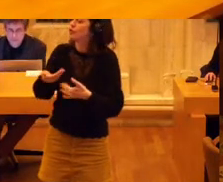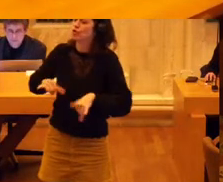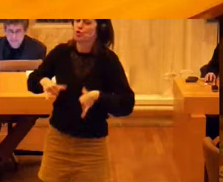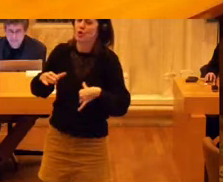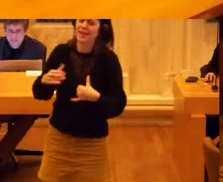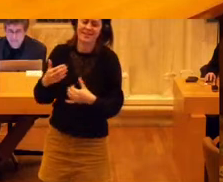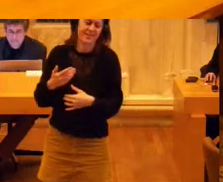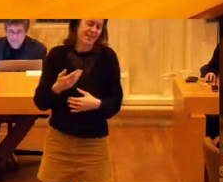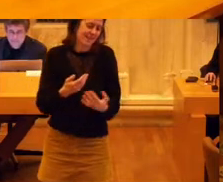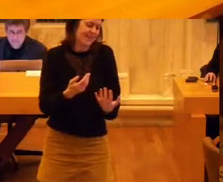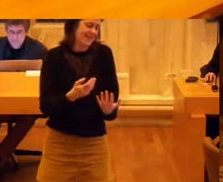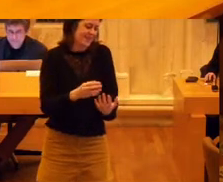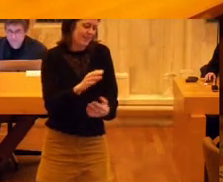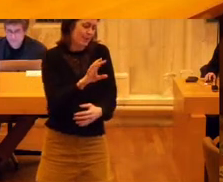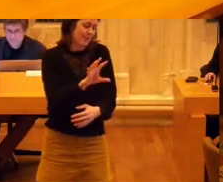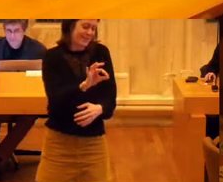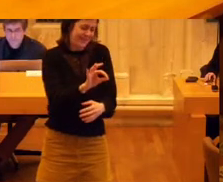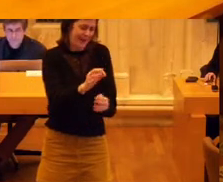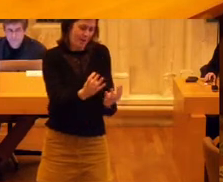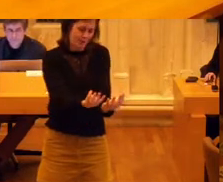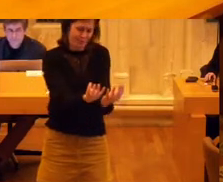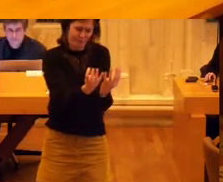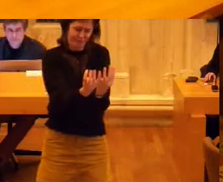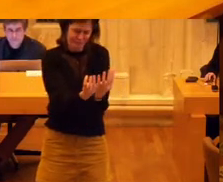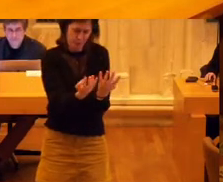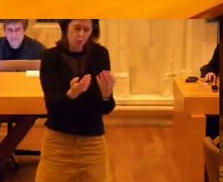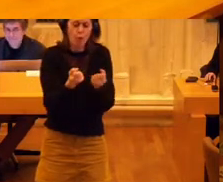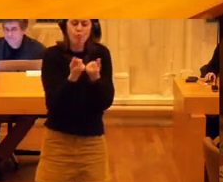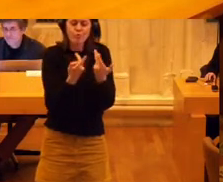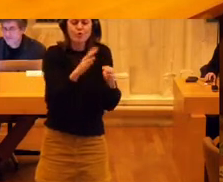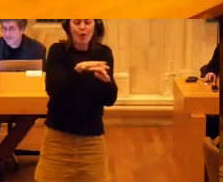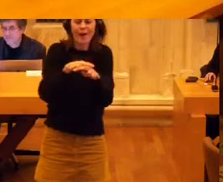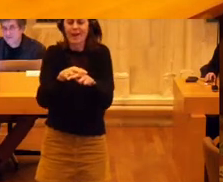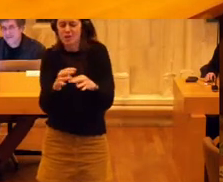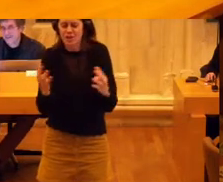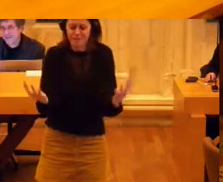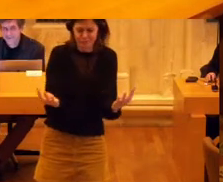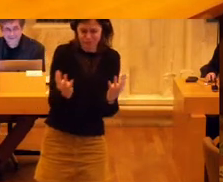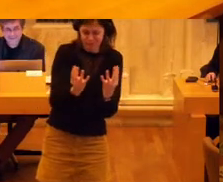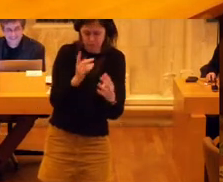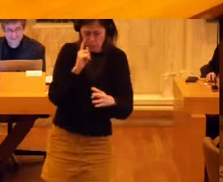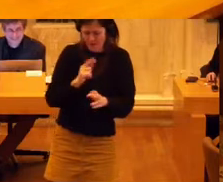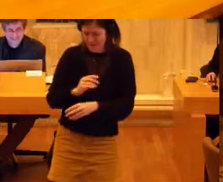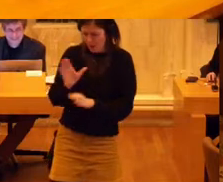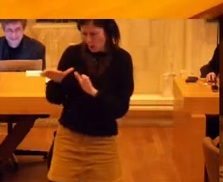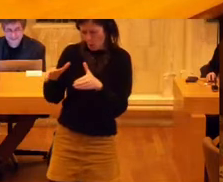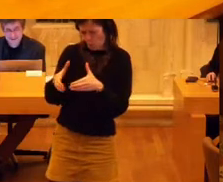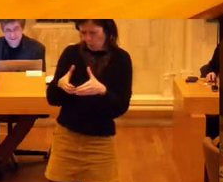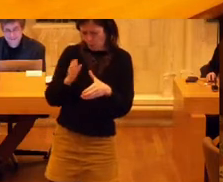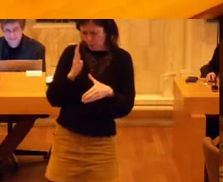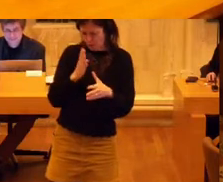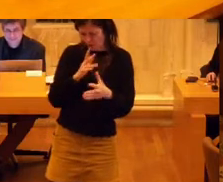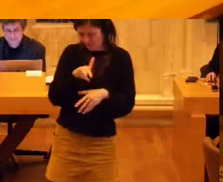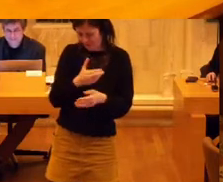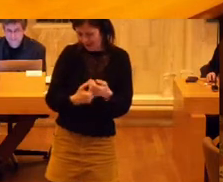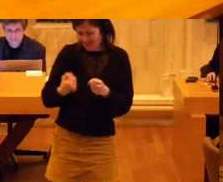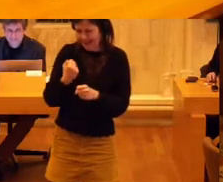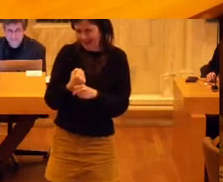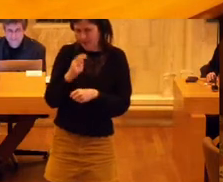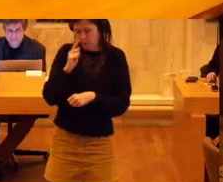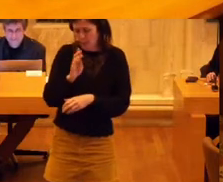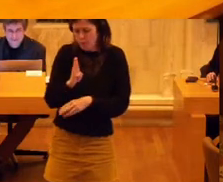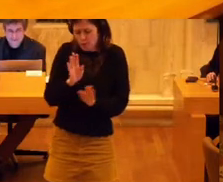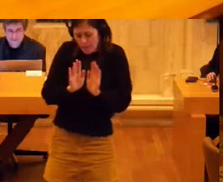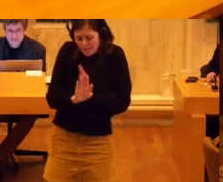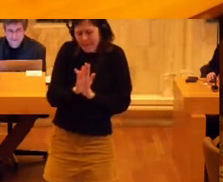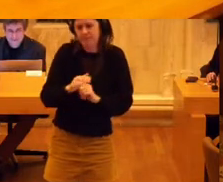eux, interquartier évidemment, sur des besoins spécifiques d'un groupe de jeunes qui bien évidemment dans ces besoins